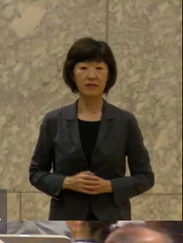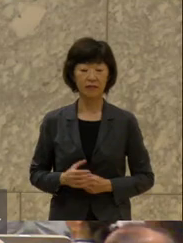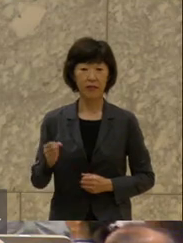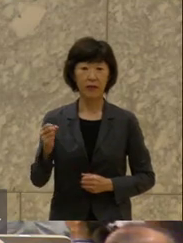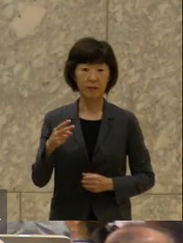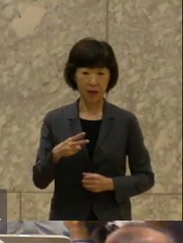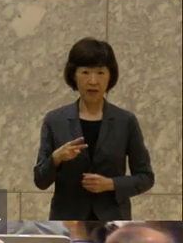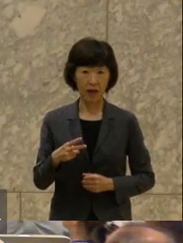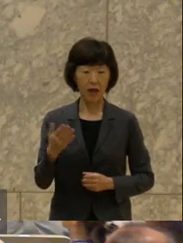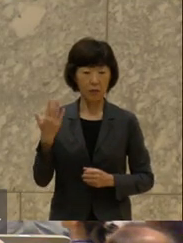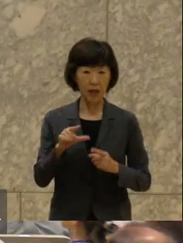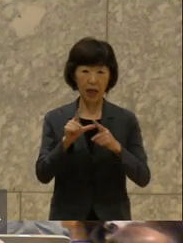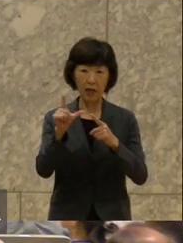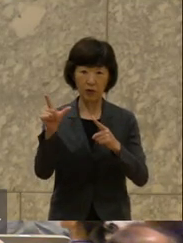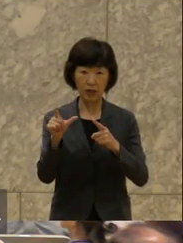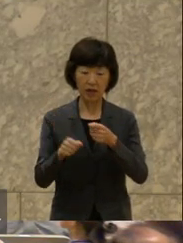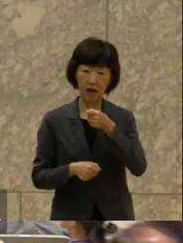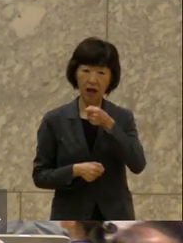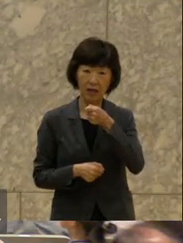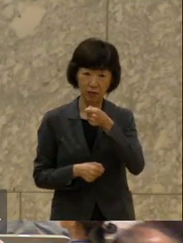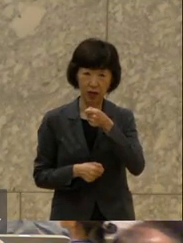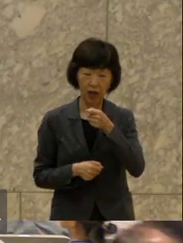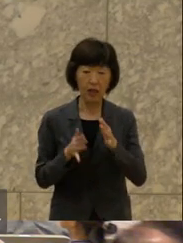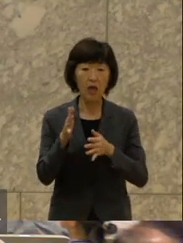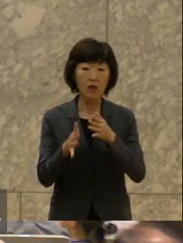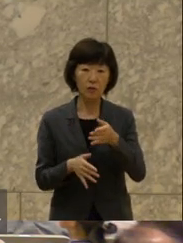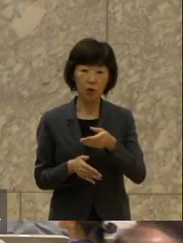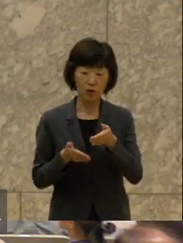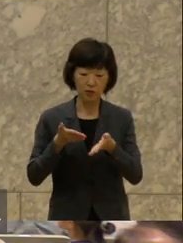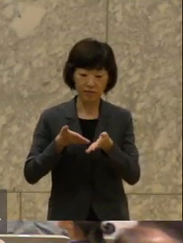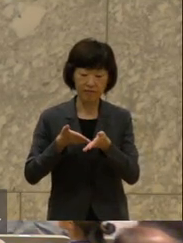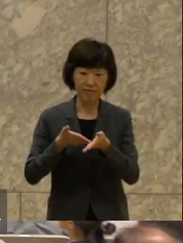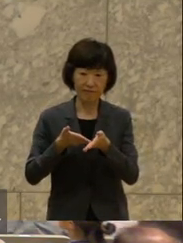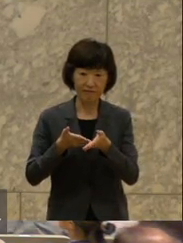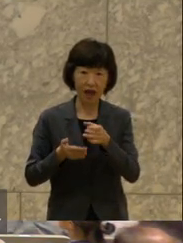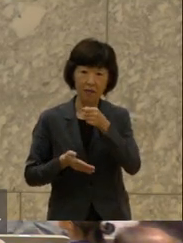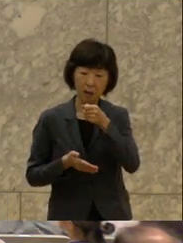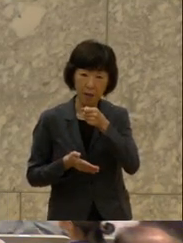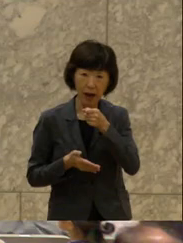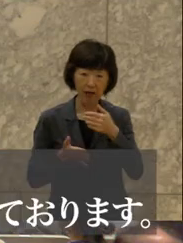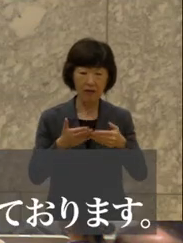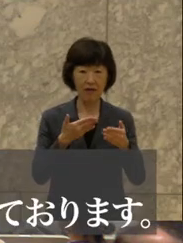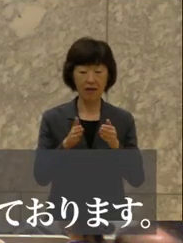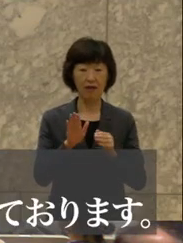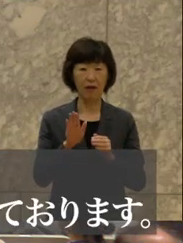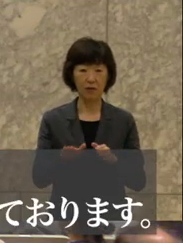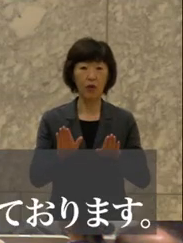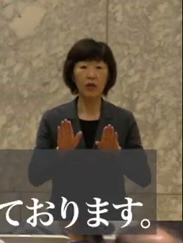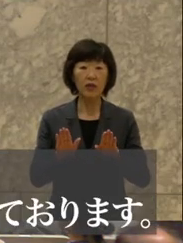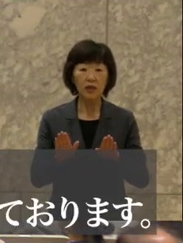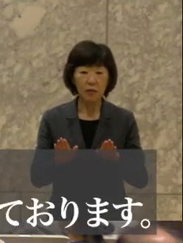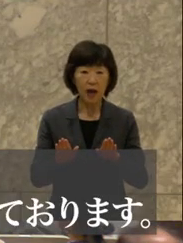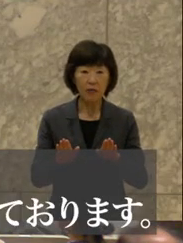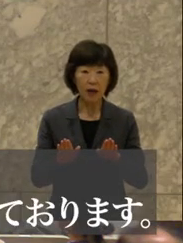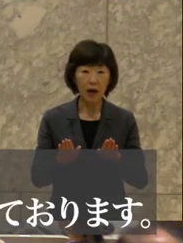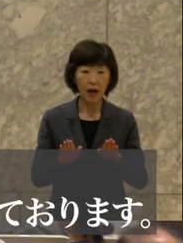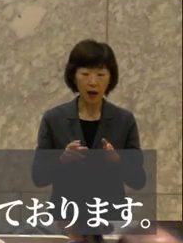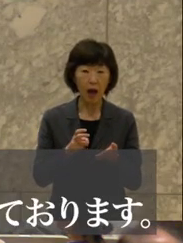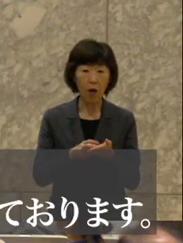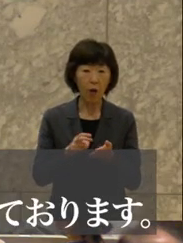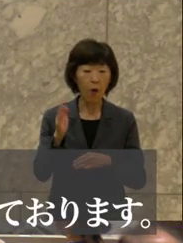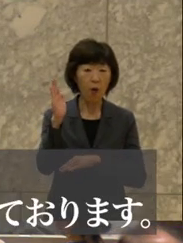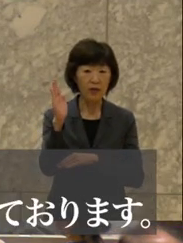また元nhkアナウンサーでスポーツ実況なども数多くご経験され現在は法政大学